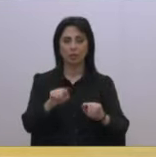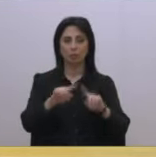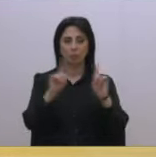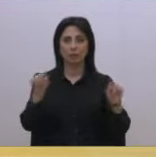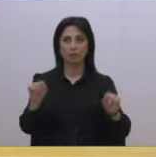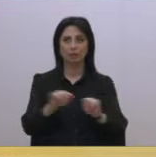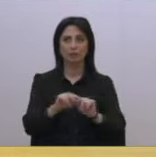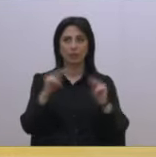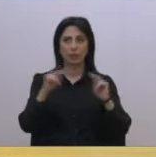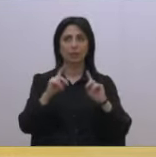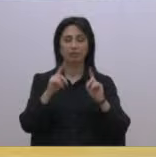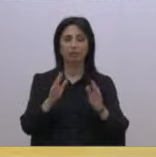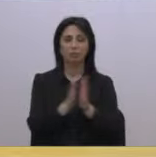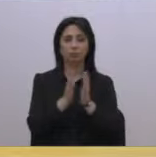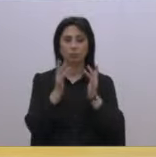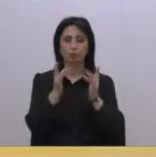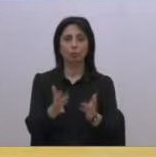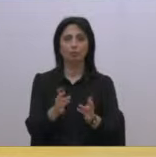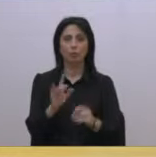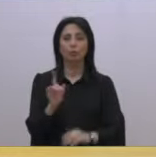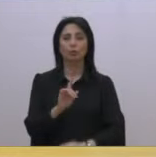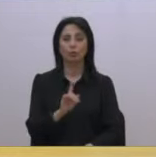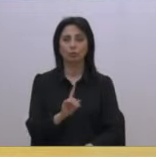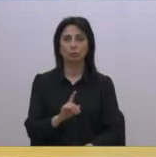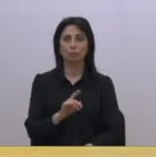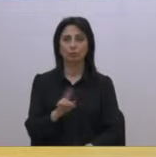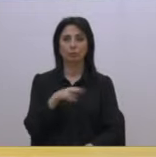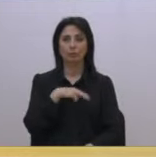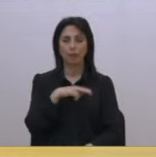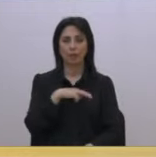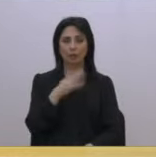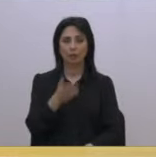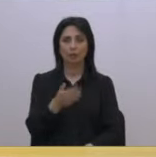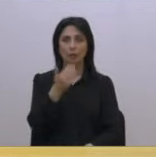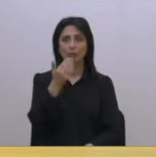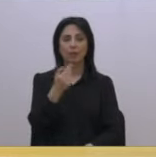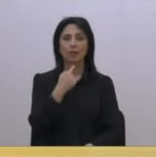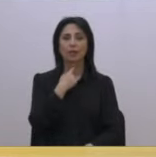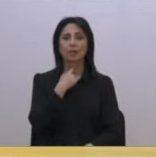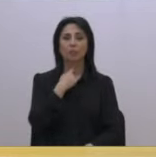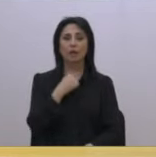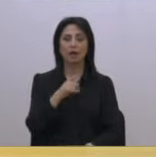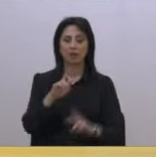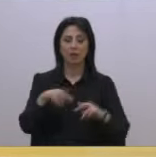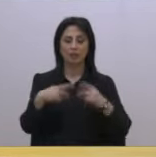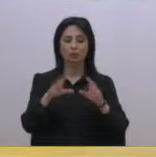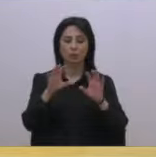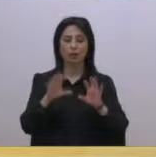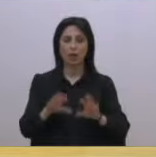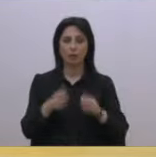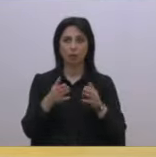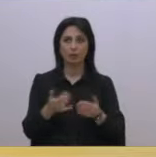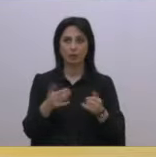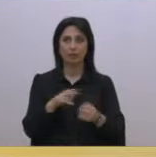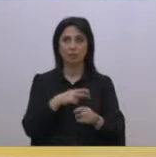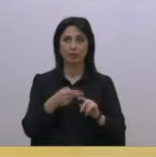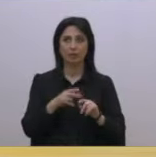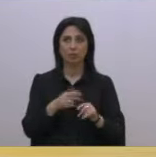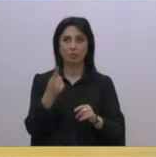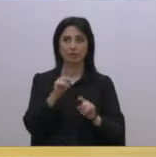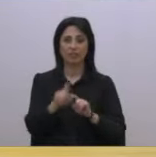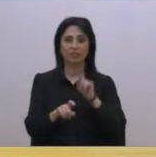პაკეტისა, დაადასტურა მოთხოვნა, რომ პარლამენტმა მათი ხმა აქციოს კანონად. დღეს პარლამენტმა ამისკენ